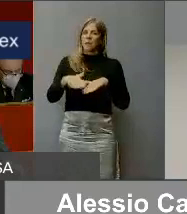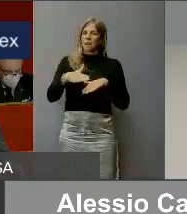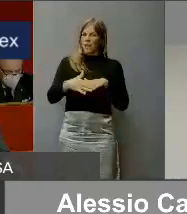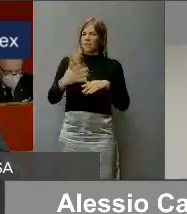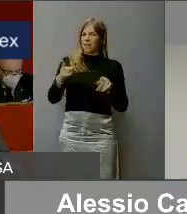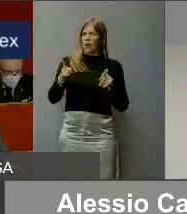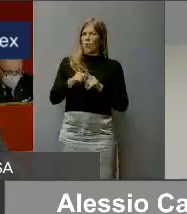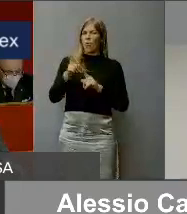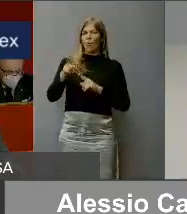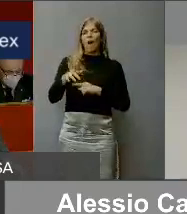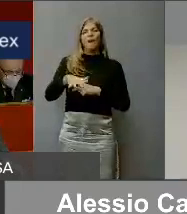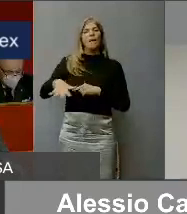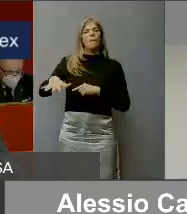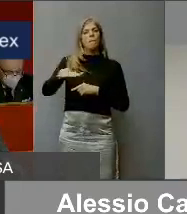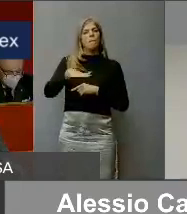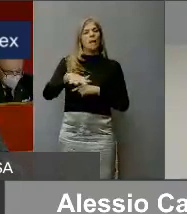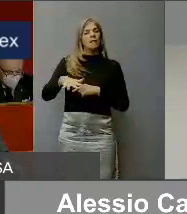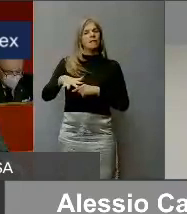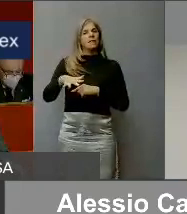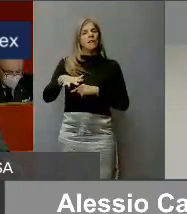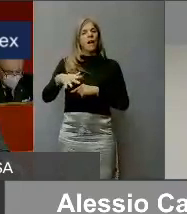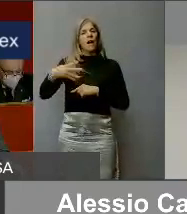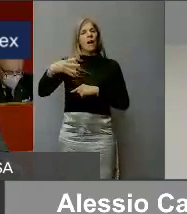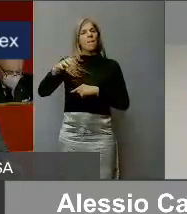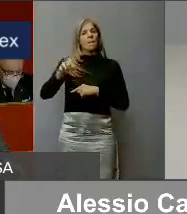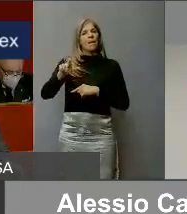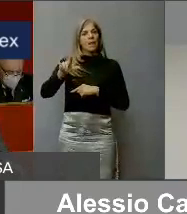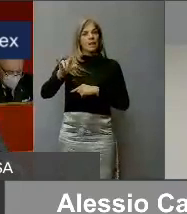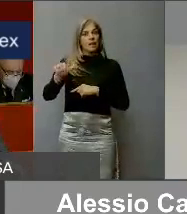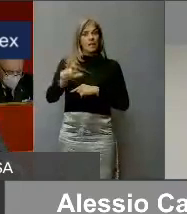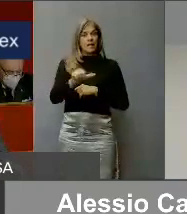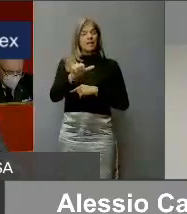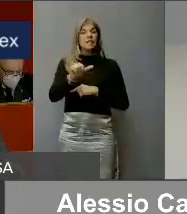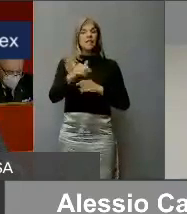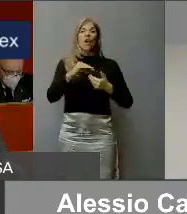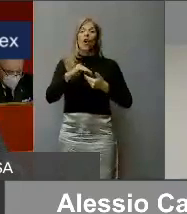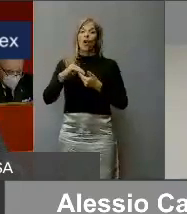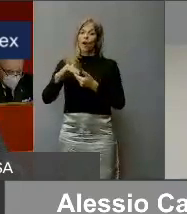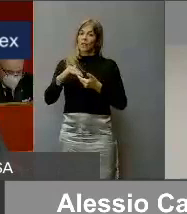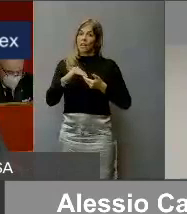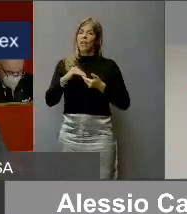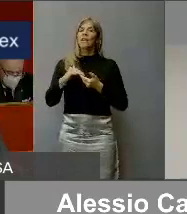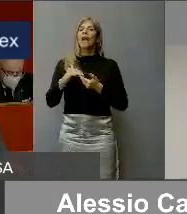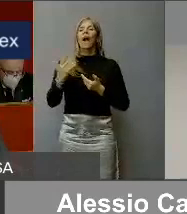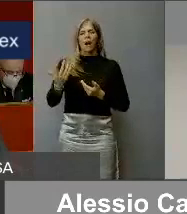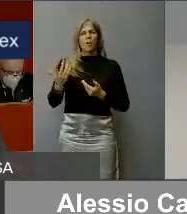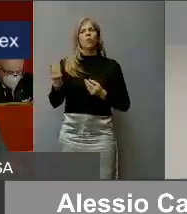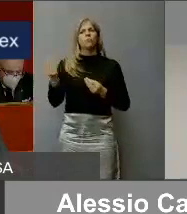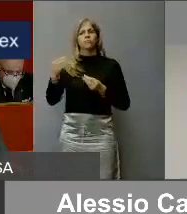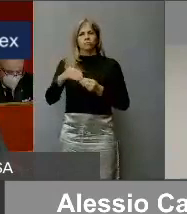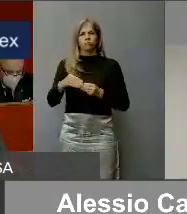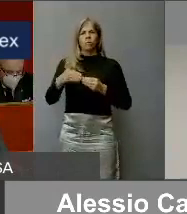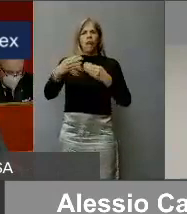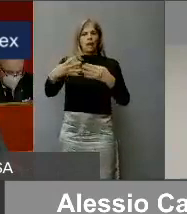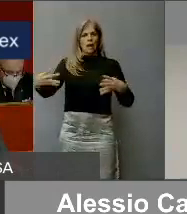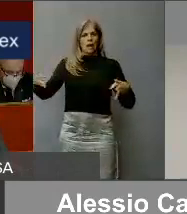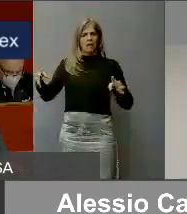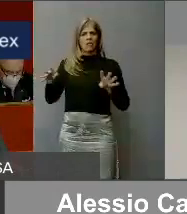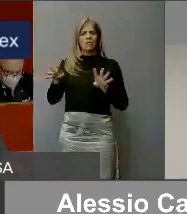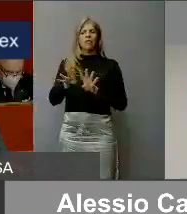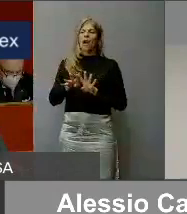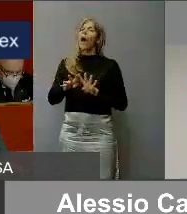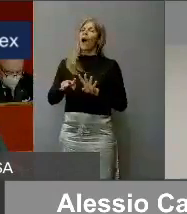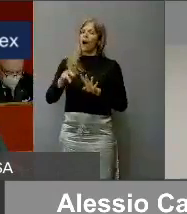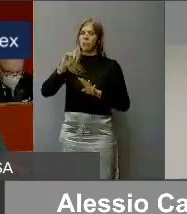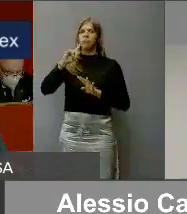cornigliano dove è stato messo qualche anno fa a dimora una recinzione devo dire che da un ottimo servizio perché durante il giorno